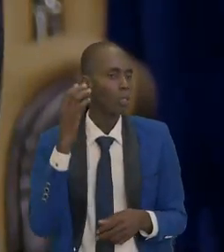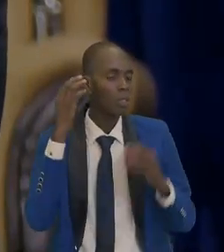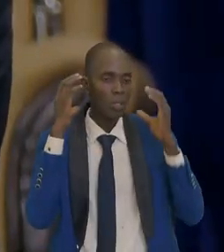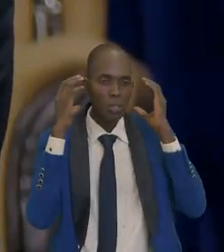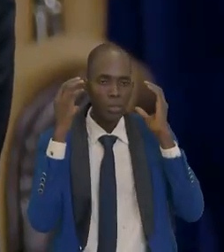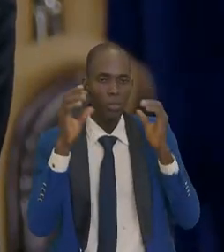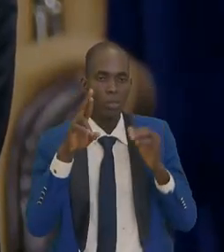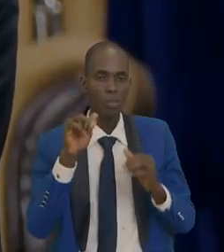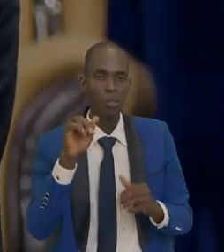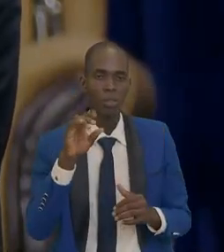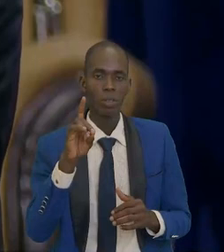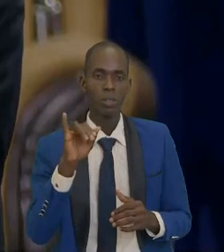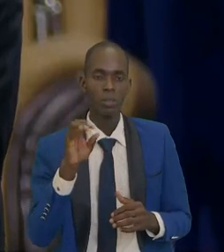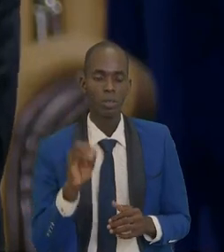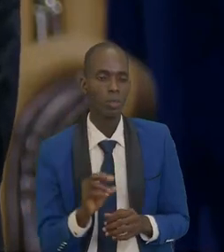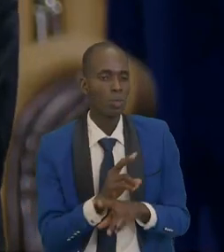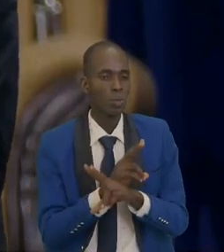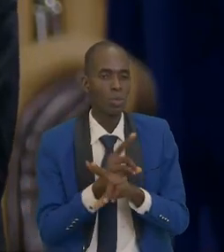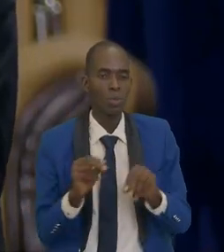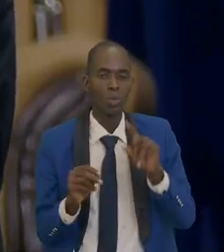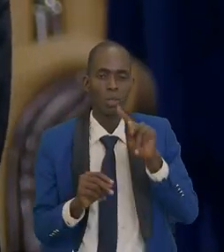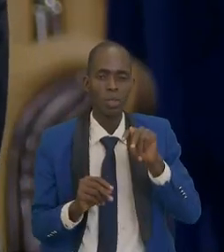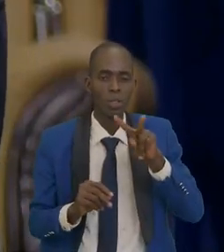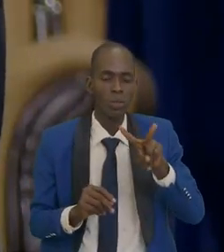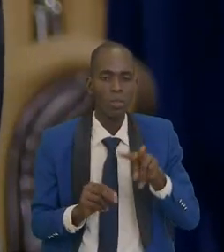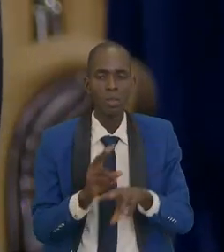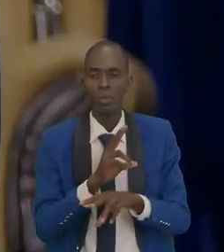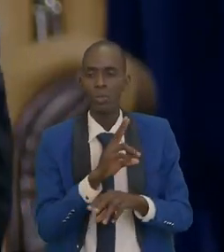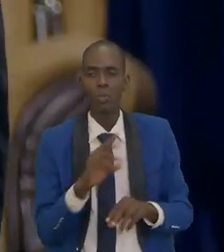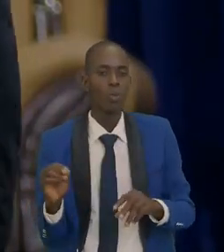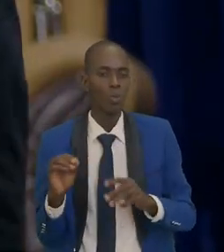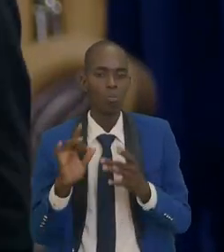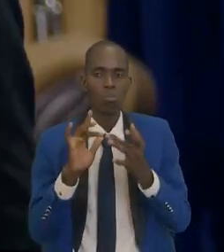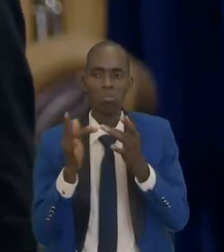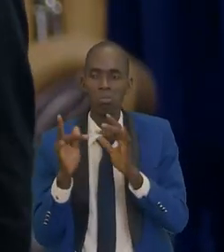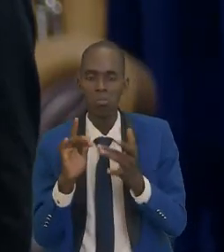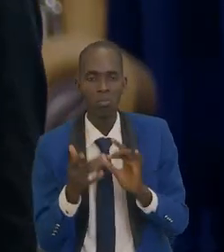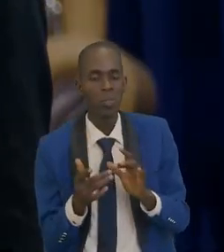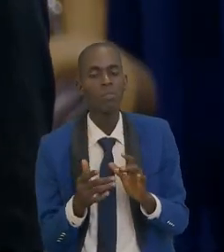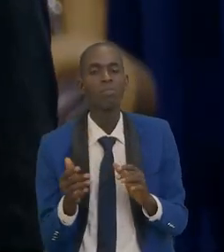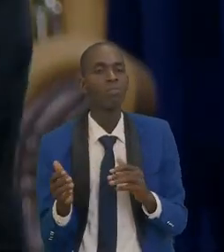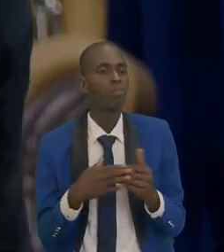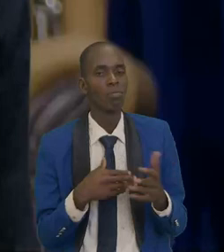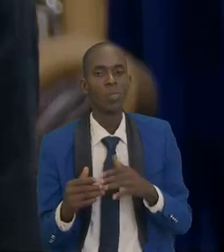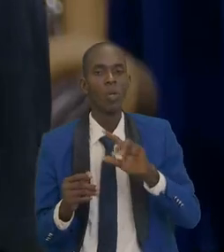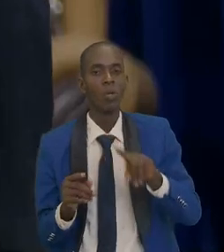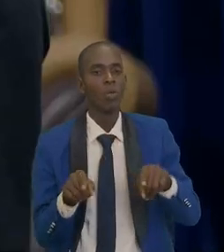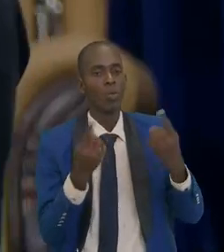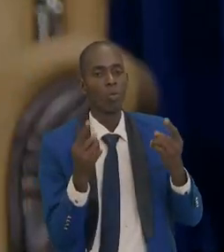pas de télévision. Pas de médias sociaux. allez par tout le